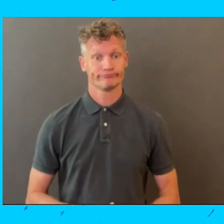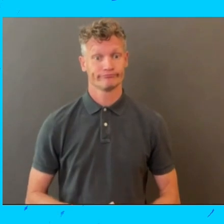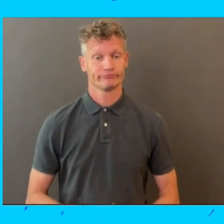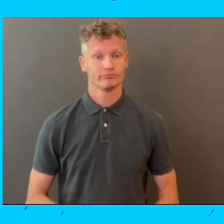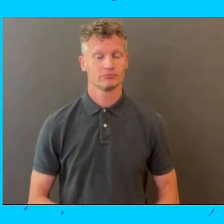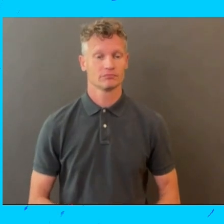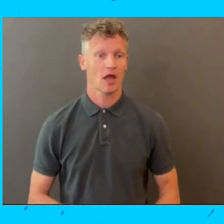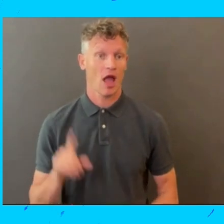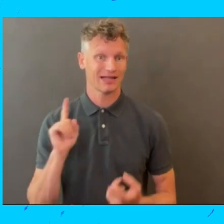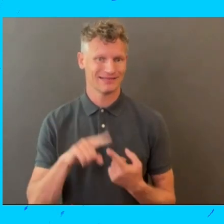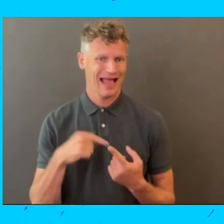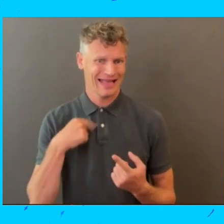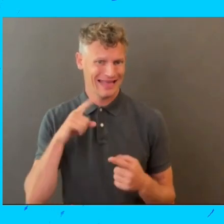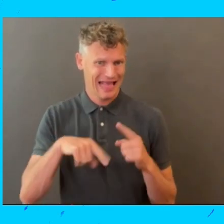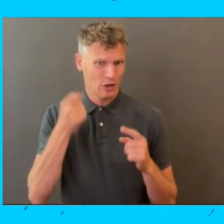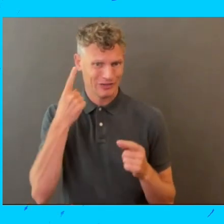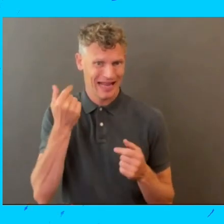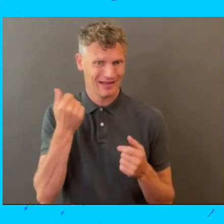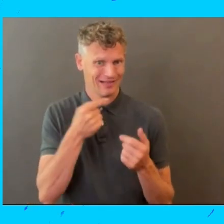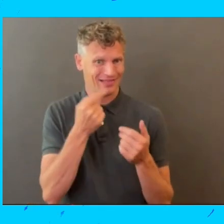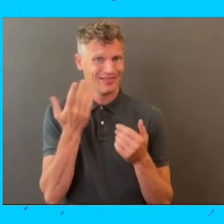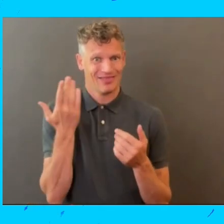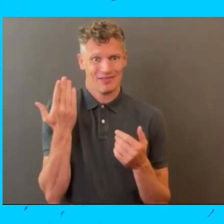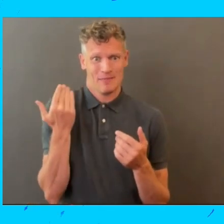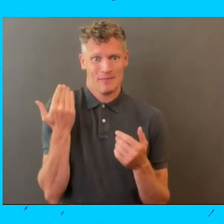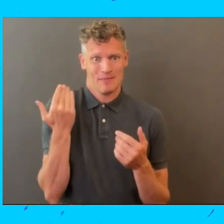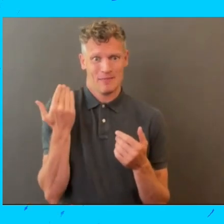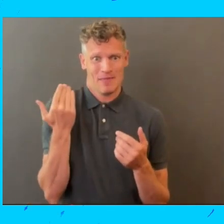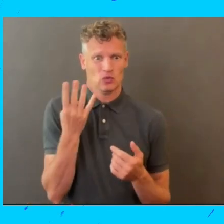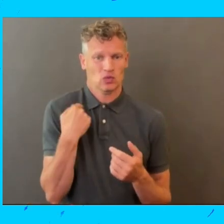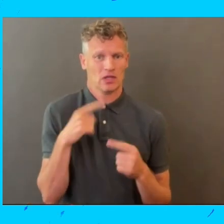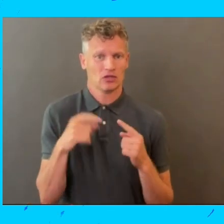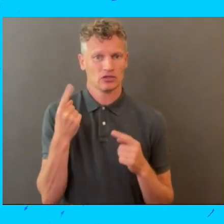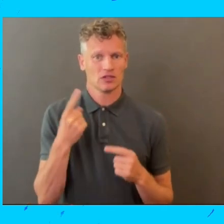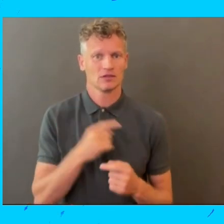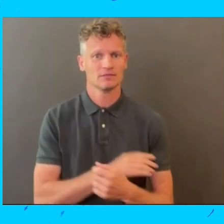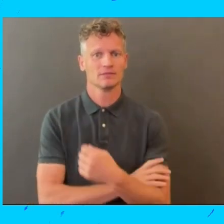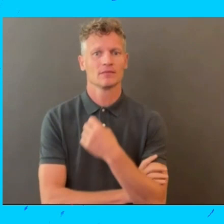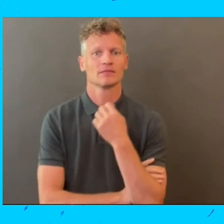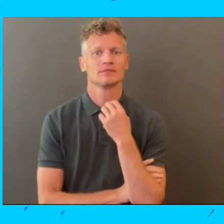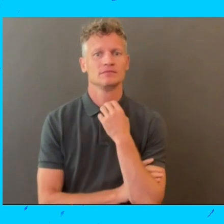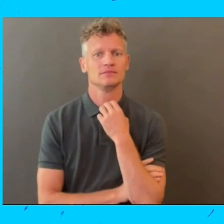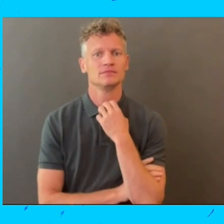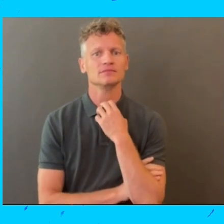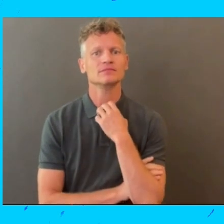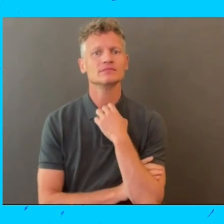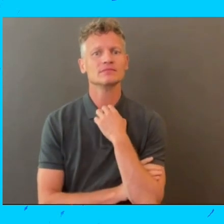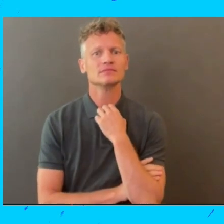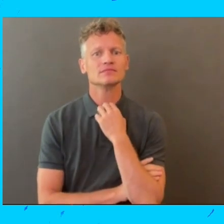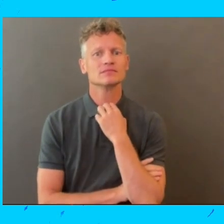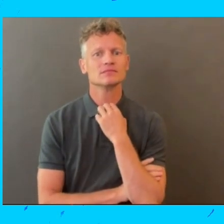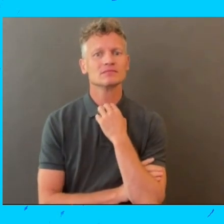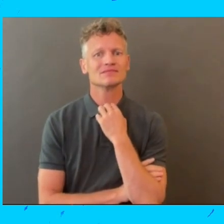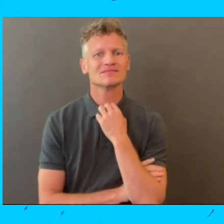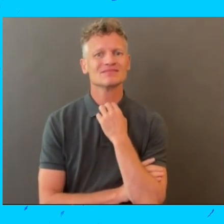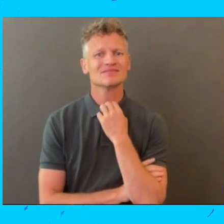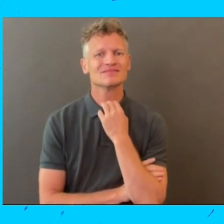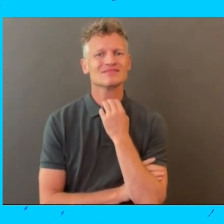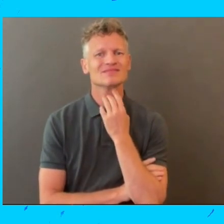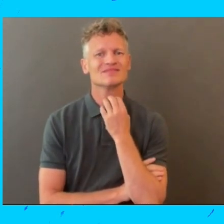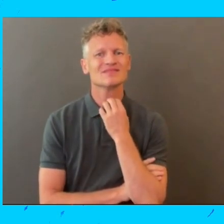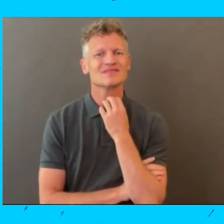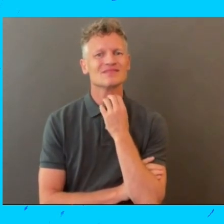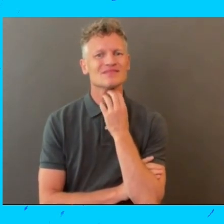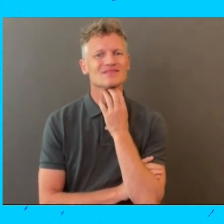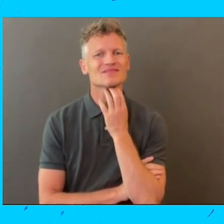रंजित राजवंशी है. मैं इस गांव की निवासी हूँ. मैं कंप्यूटर क्लास के लिए